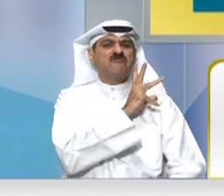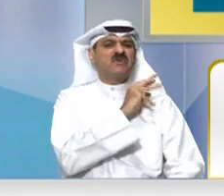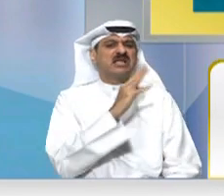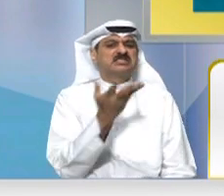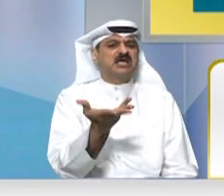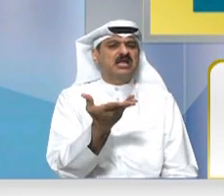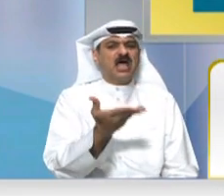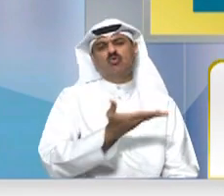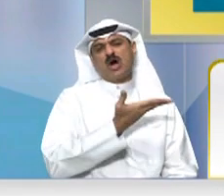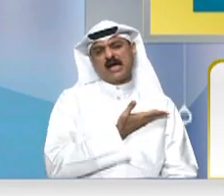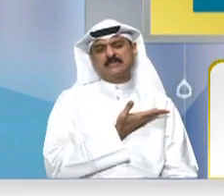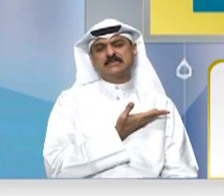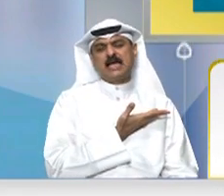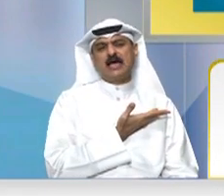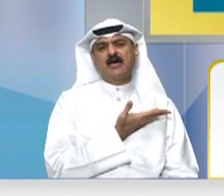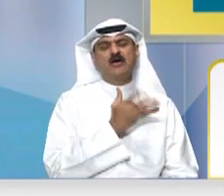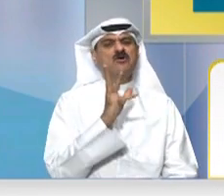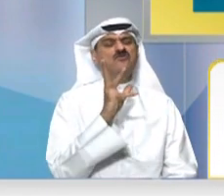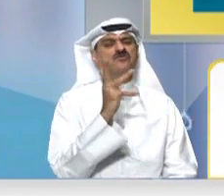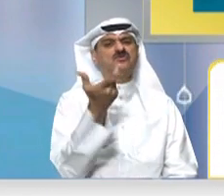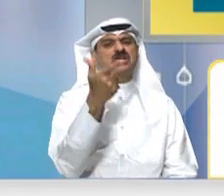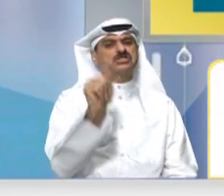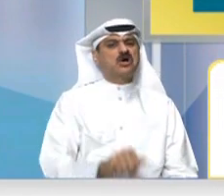في قطاع غزة سيؤثر على